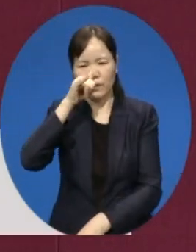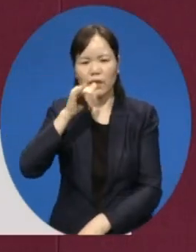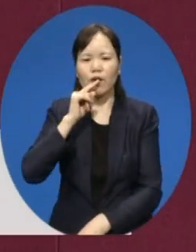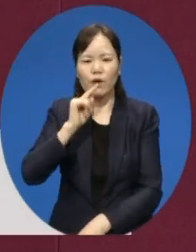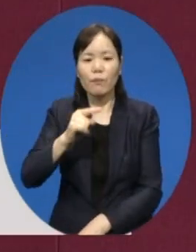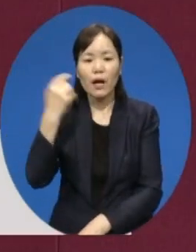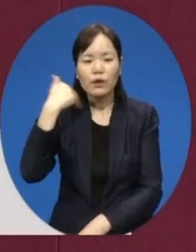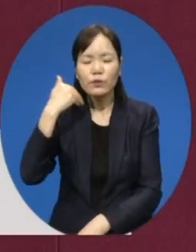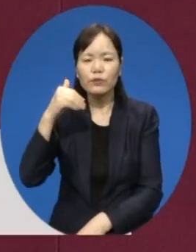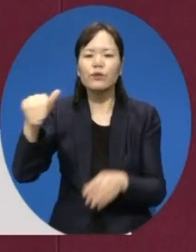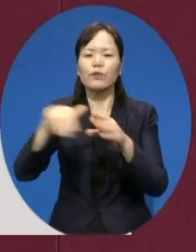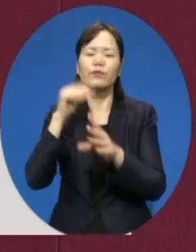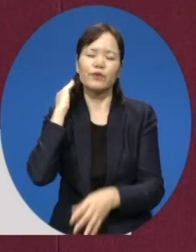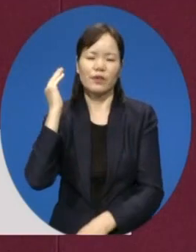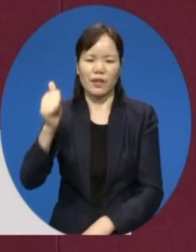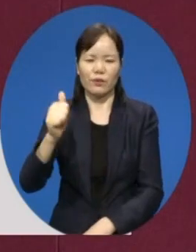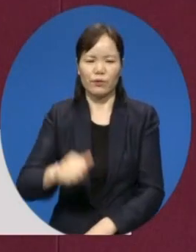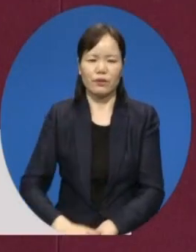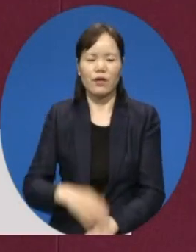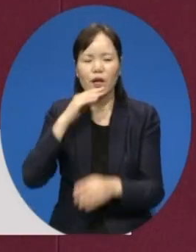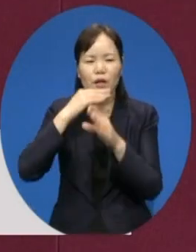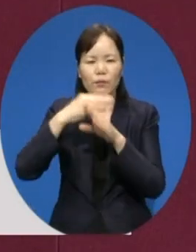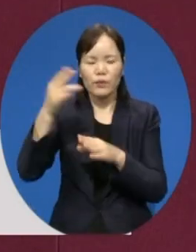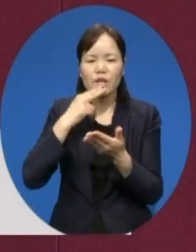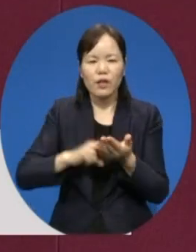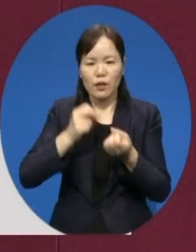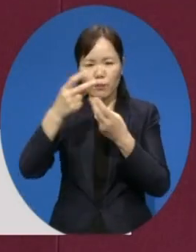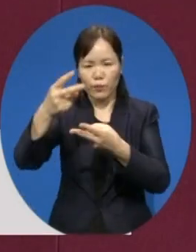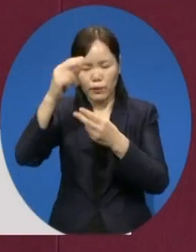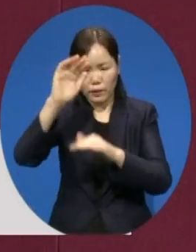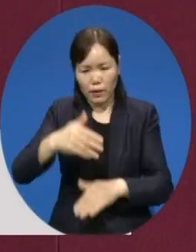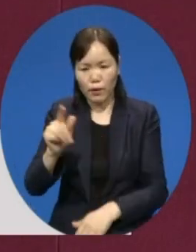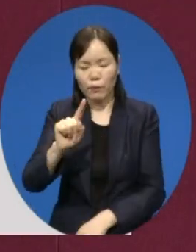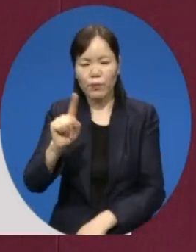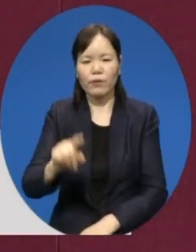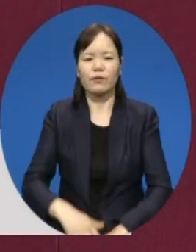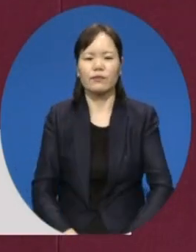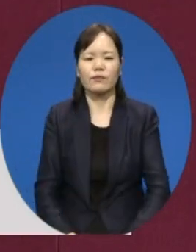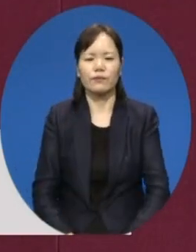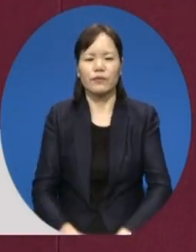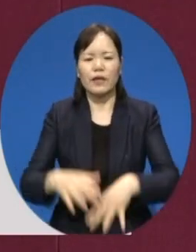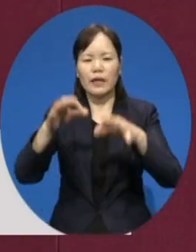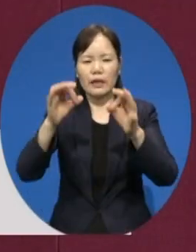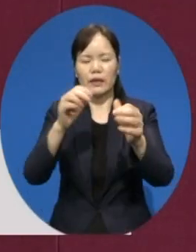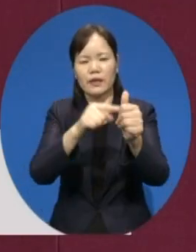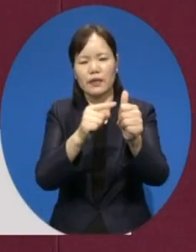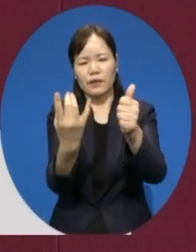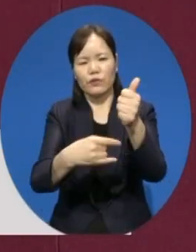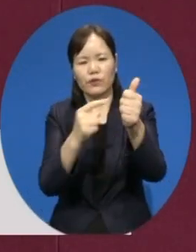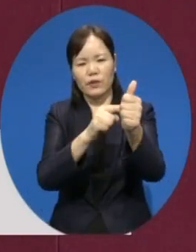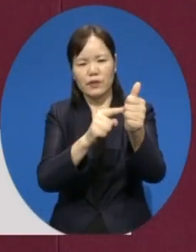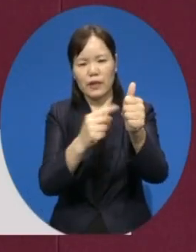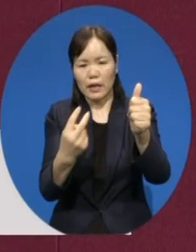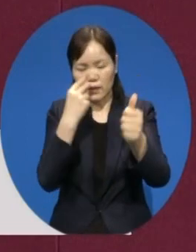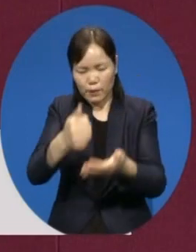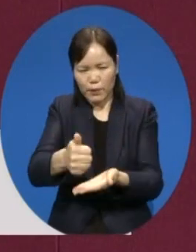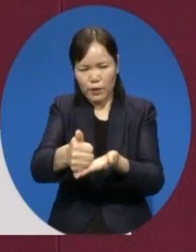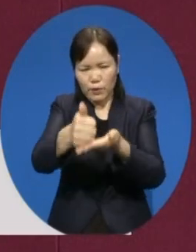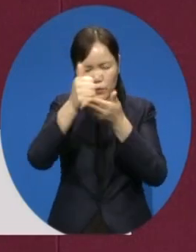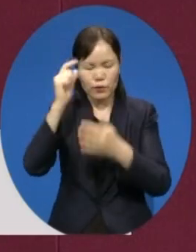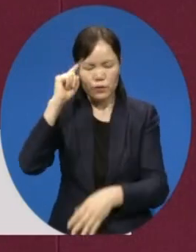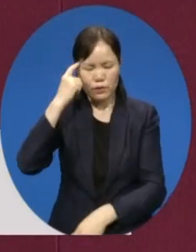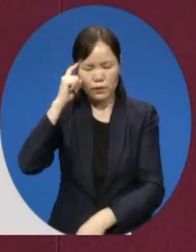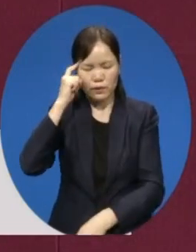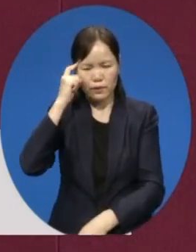문재인 대통령이 북에 보낸 친서에 뭐라고 써져 있는지 아십니까? 김정은 위원장님의 생명 존중